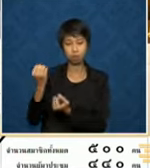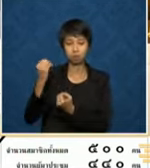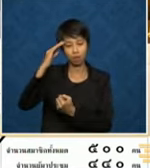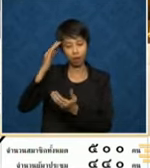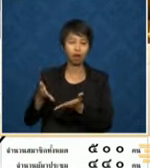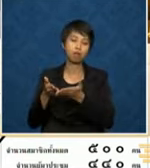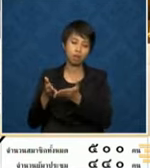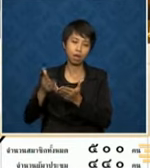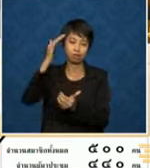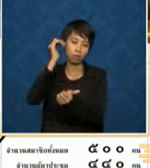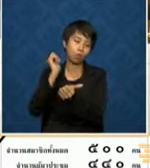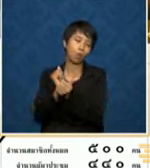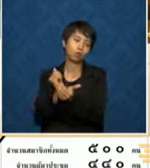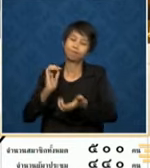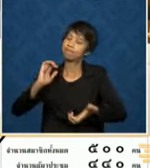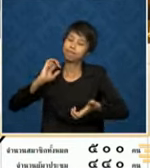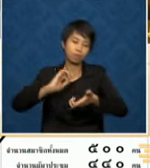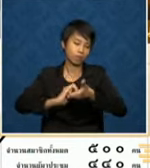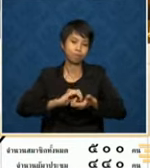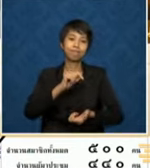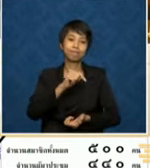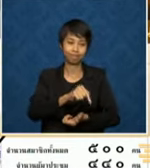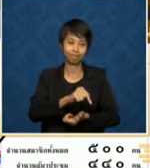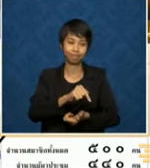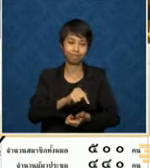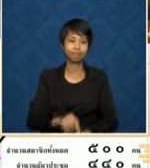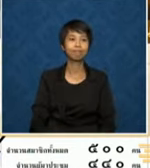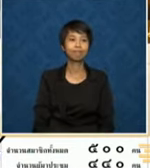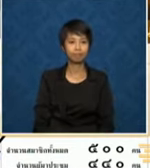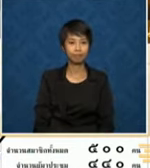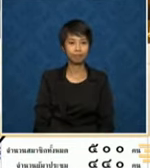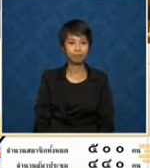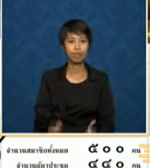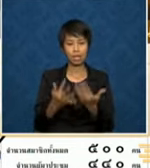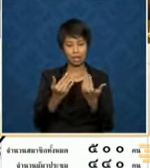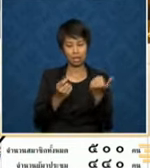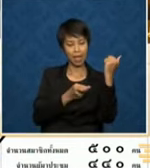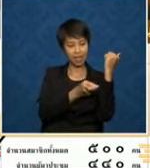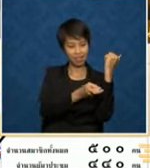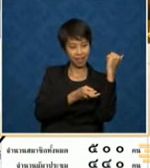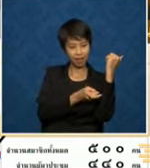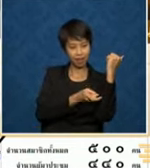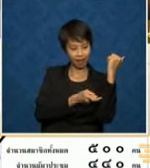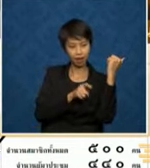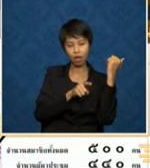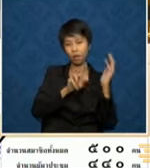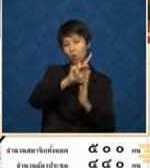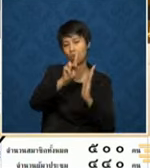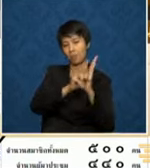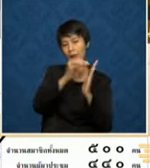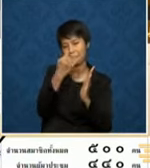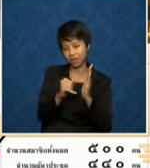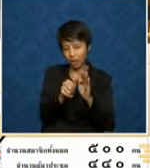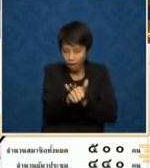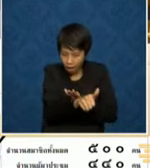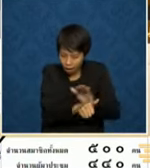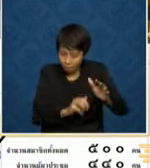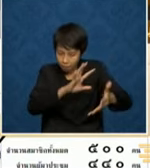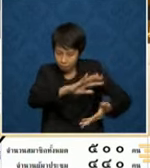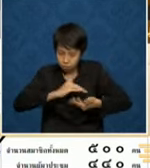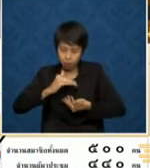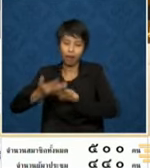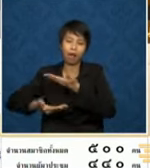สำนักงานตำรวจแห่งชาติดังนั้นยางประเภทหนึ่งคือยางเถื่อนนะครับที่ทะลักเข้ามาเราปราบป